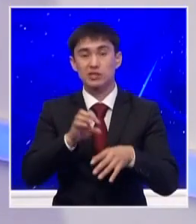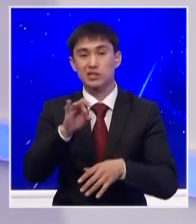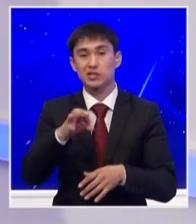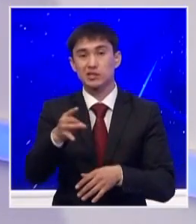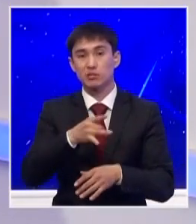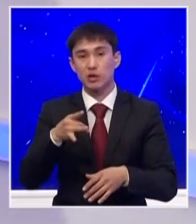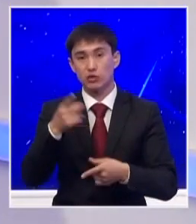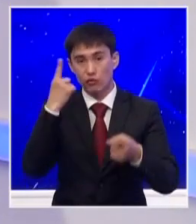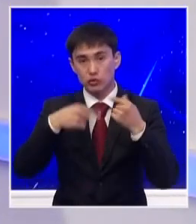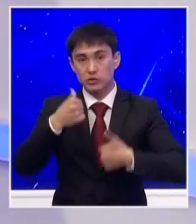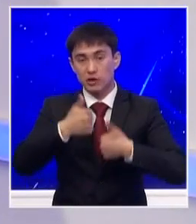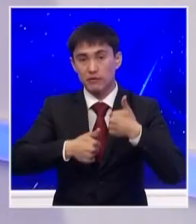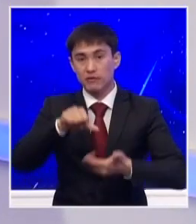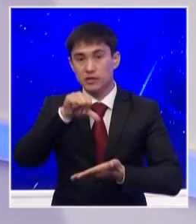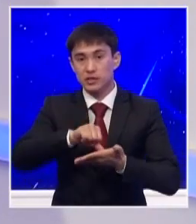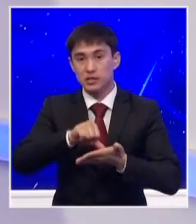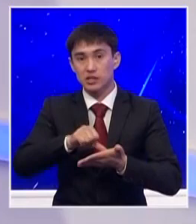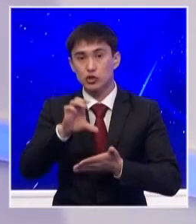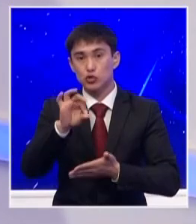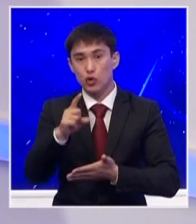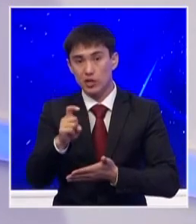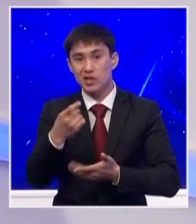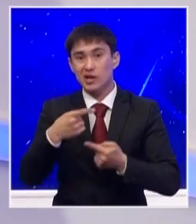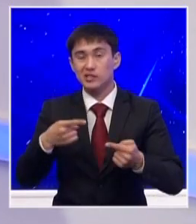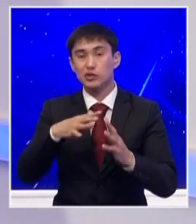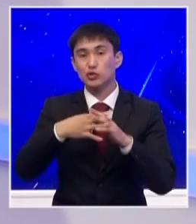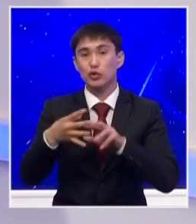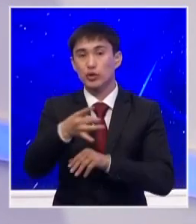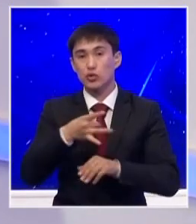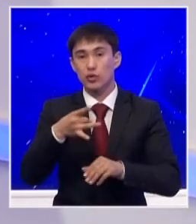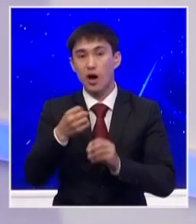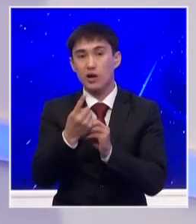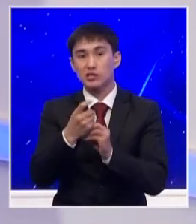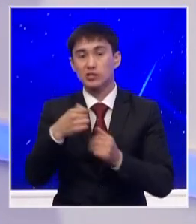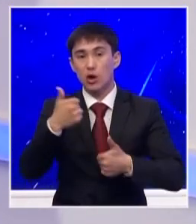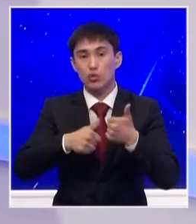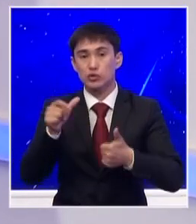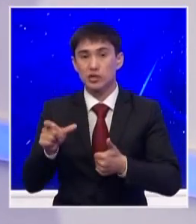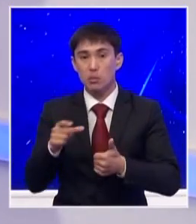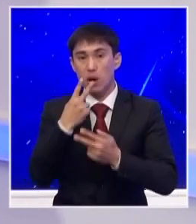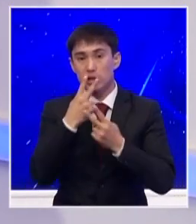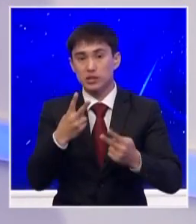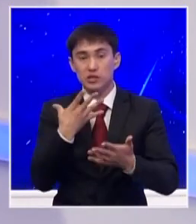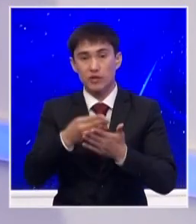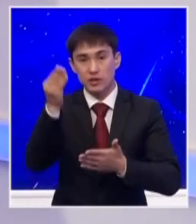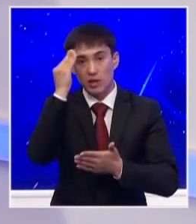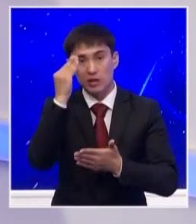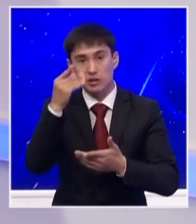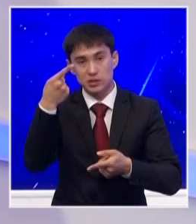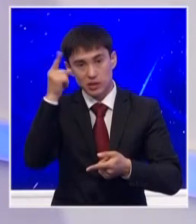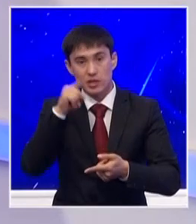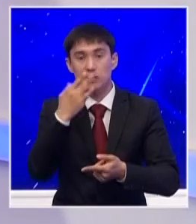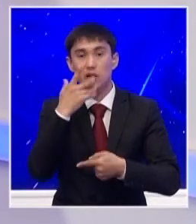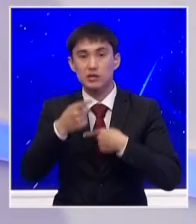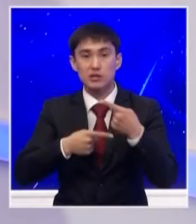районе. В творческом соревновании состязались снохи из разных сел региона. 11 конкурсантов продемонстрировали свои таланты и знания